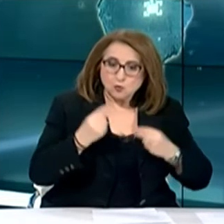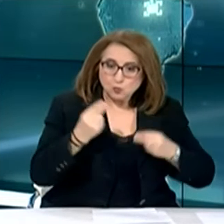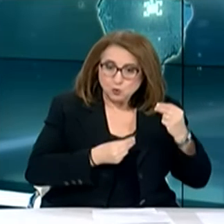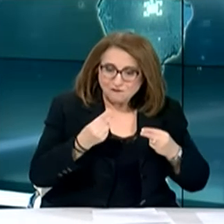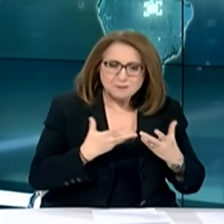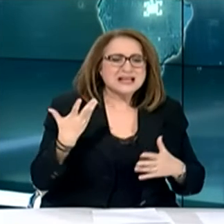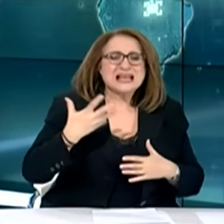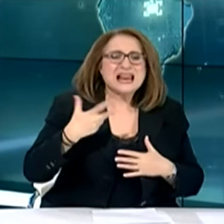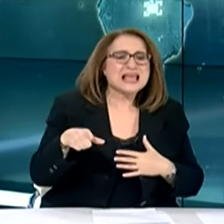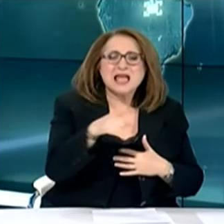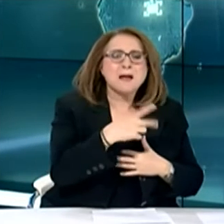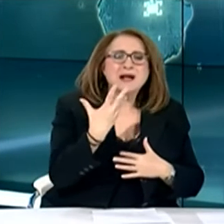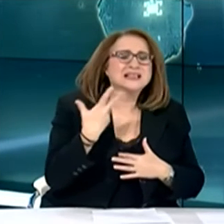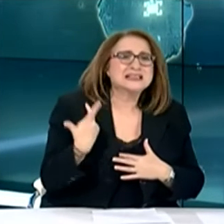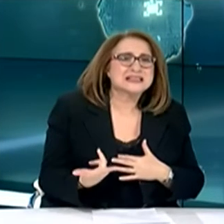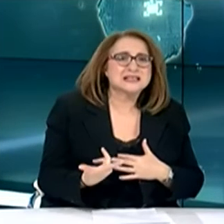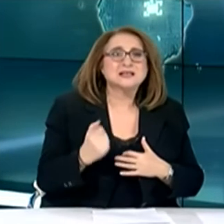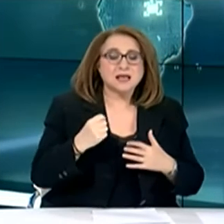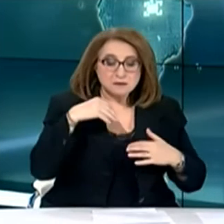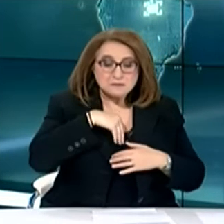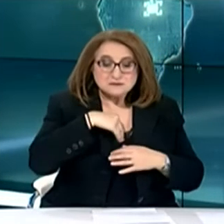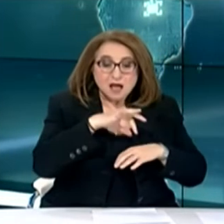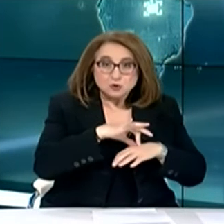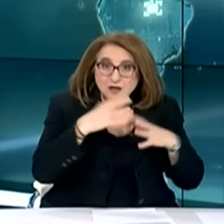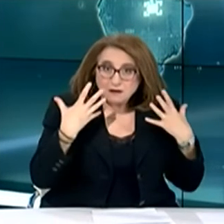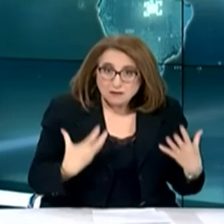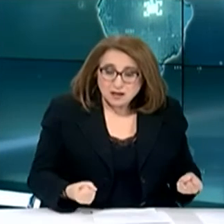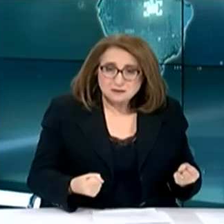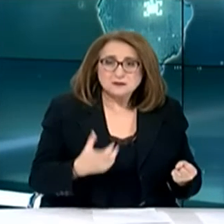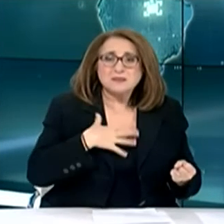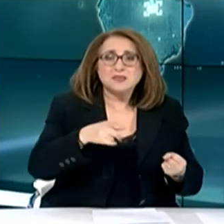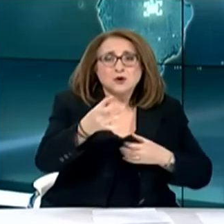σε ποιες περιοχές νοσηλεύονται. Δηλαδή,